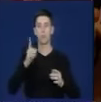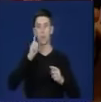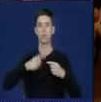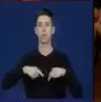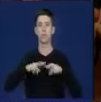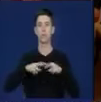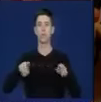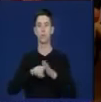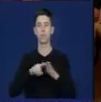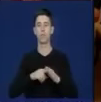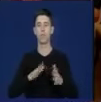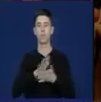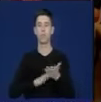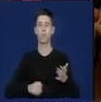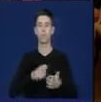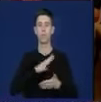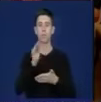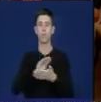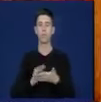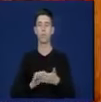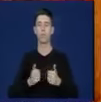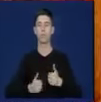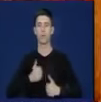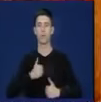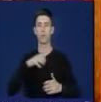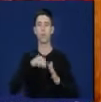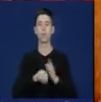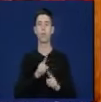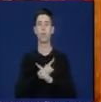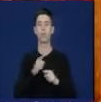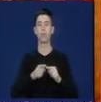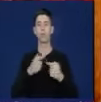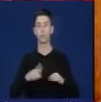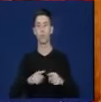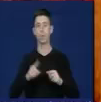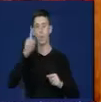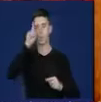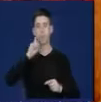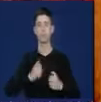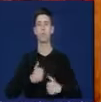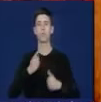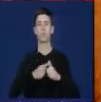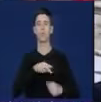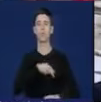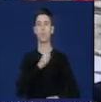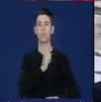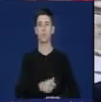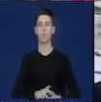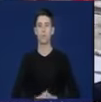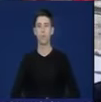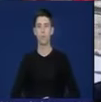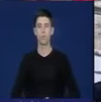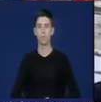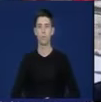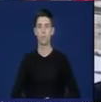yüksək qiymətləndirdi. Prezident İlham Əliyevin sərəncamı ilə qəhrəman zabit ölümündən sonra Azərbaycanın milli qəhrəmanı adına layiq görüldü. Ona qəhrəmana